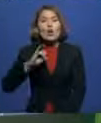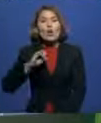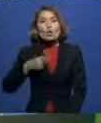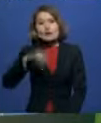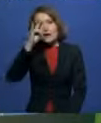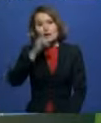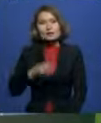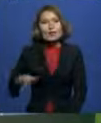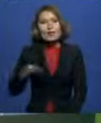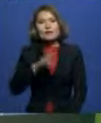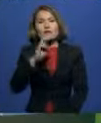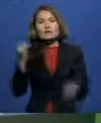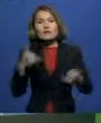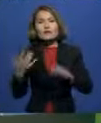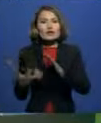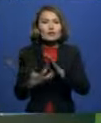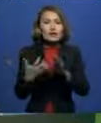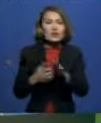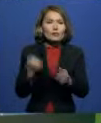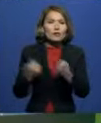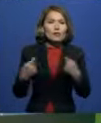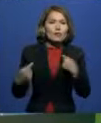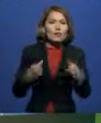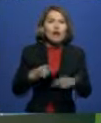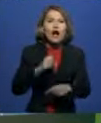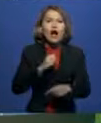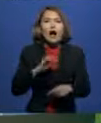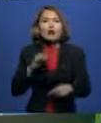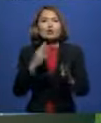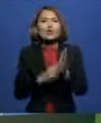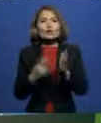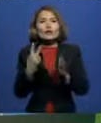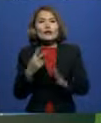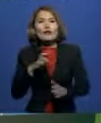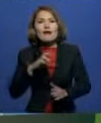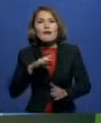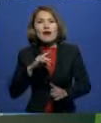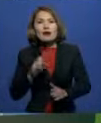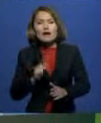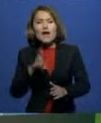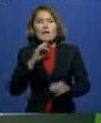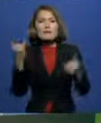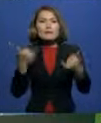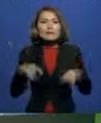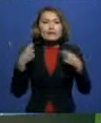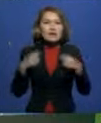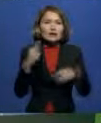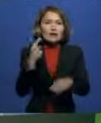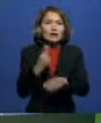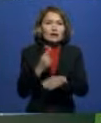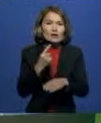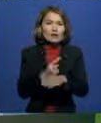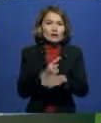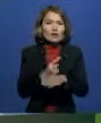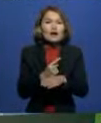Оңтүстікте жанар жағармай тапшылығы сезілуде. Ең көп қолданылатын АИ-92 маркалы бензиннің сатылуына кейбір жанармай бекеттерінде шектеу